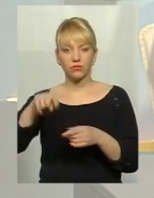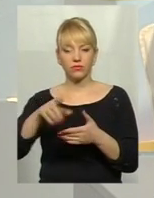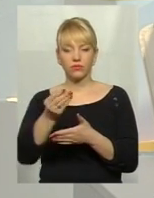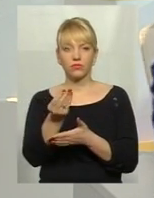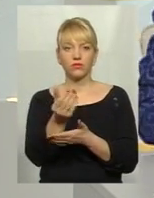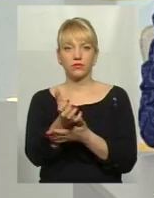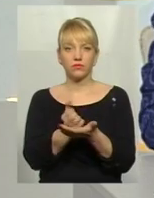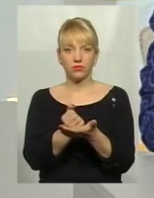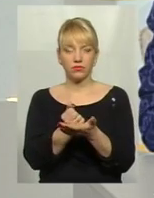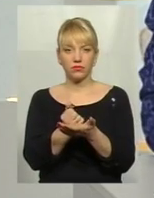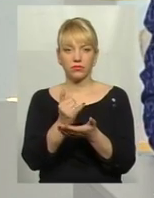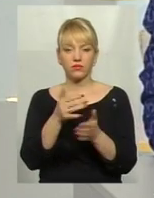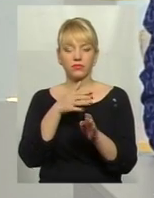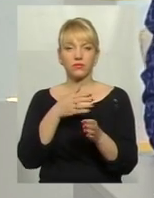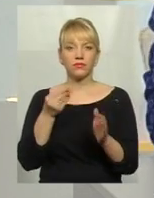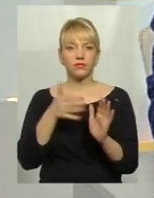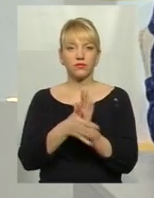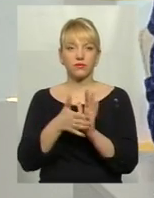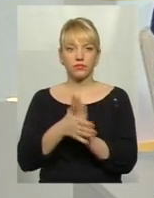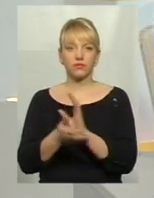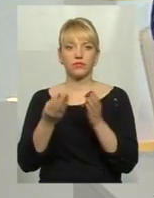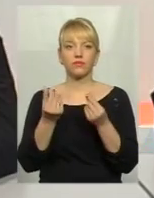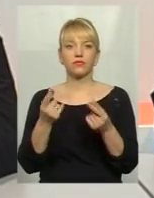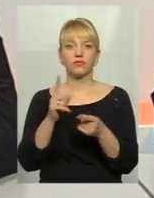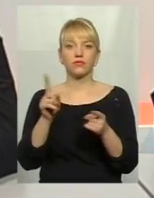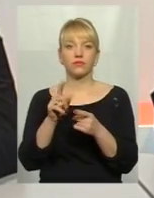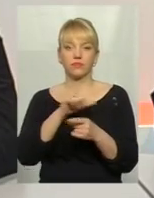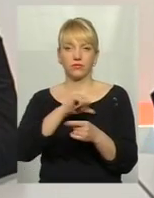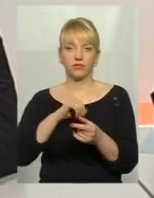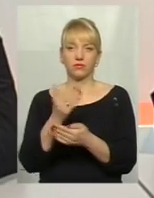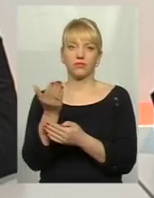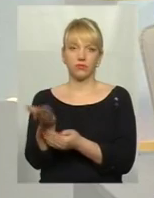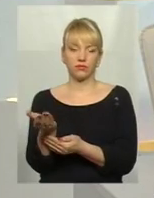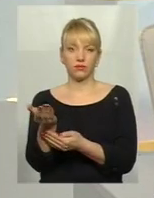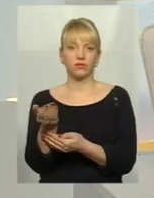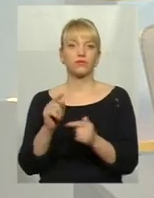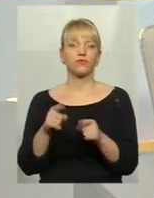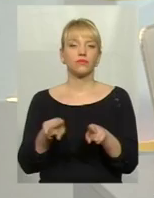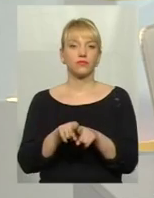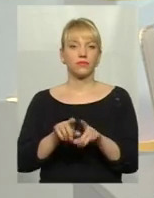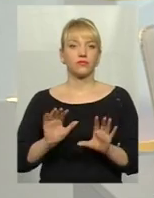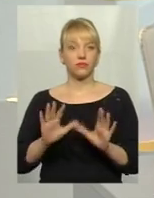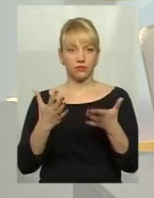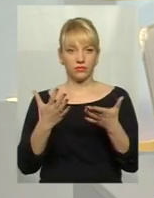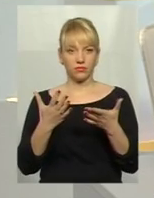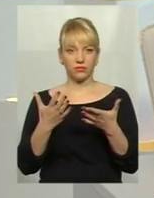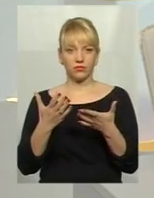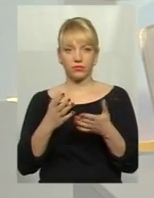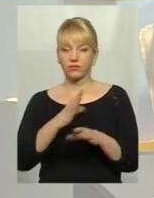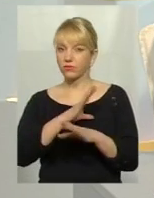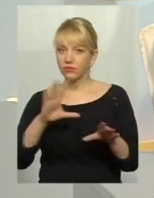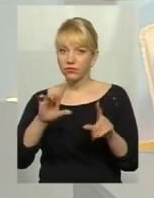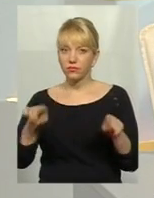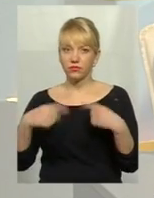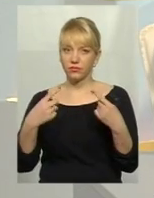ресурс фінансовий і освоїти ті кошти, які самі ж і просили. Чому, на вашу думку, так сталося? Не була